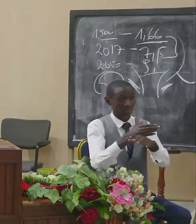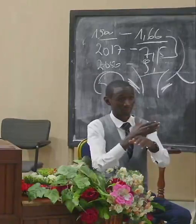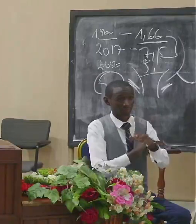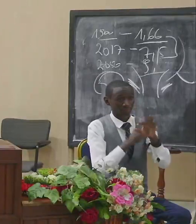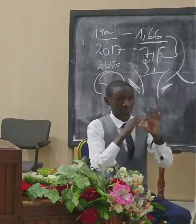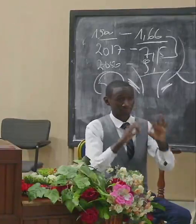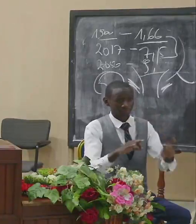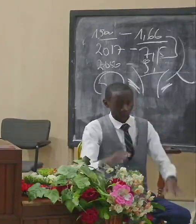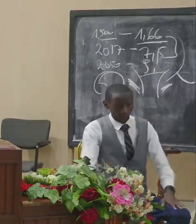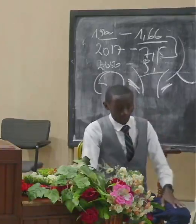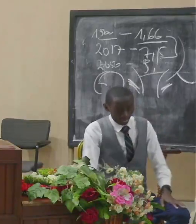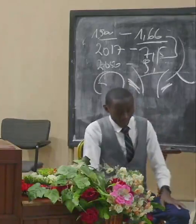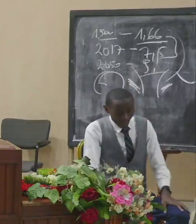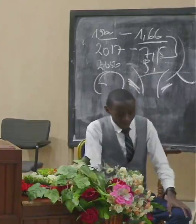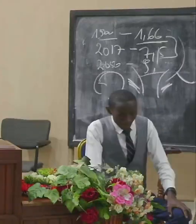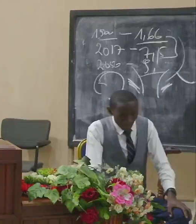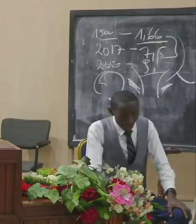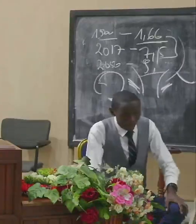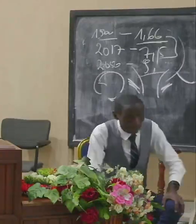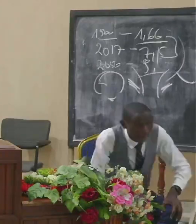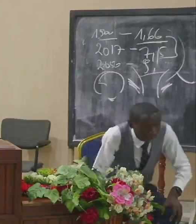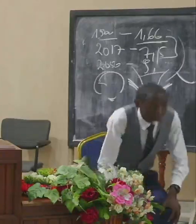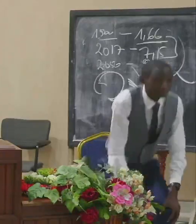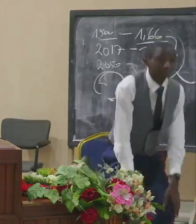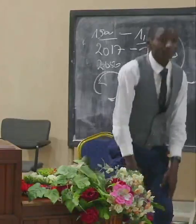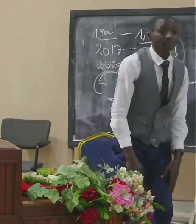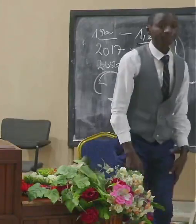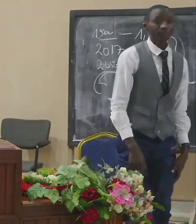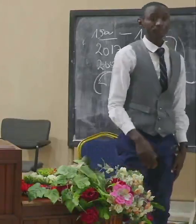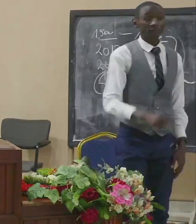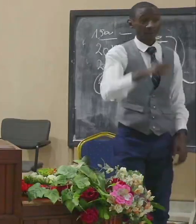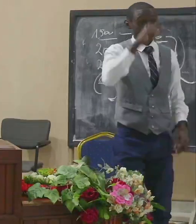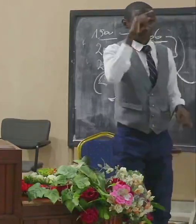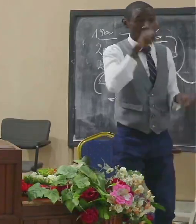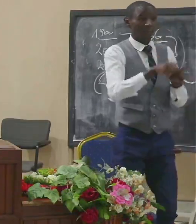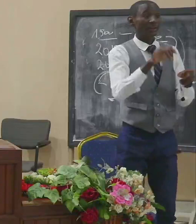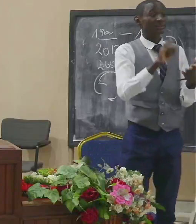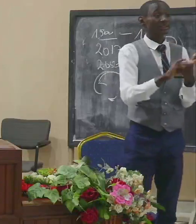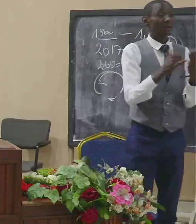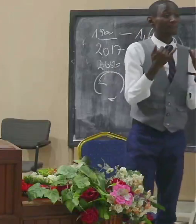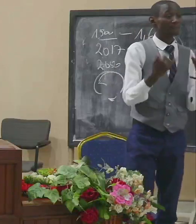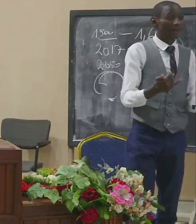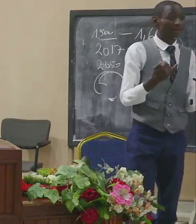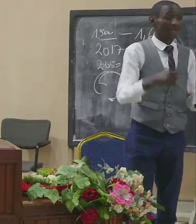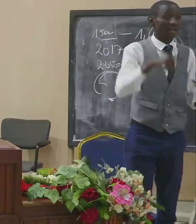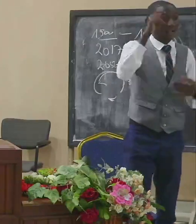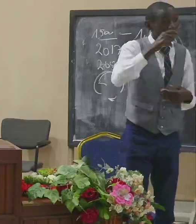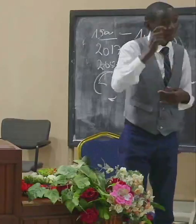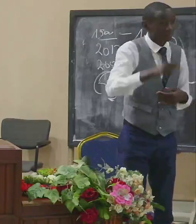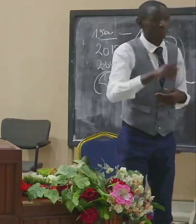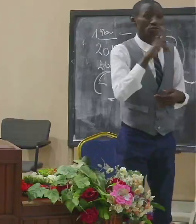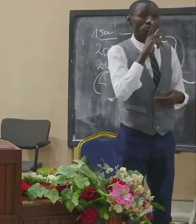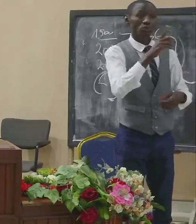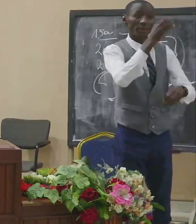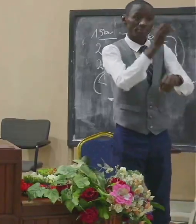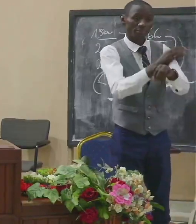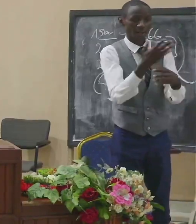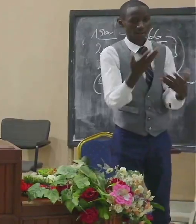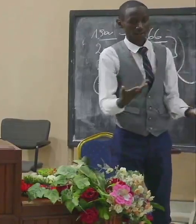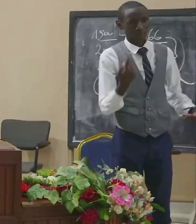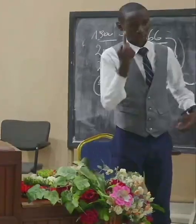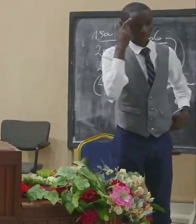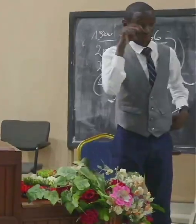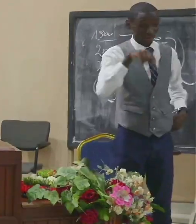kabisa. Frère, ndugu, c'est maintenant. Ni sai sasa. Il faut que nous soyons prêts. Jwe nafatu kwe tayari. Pour que nous